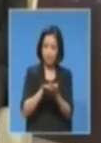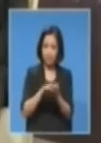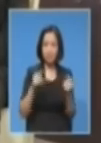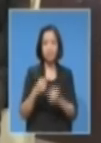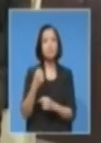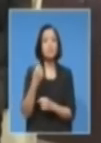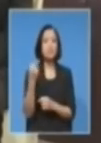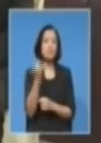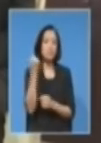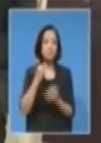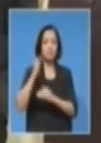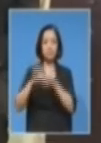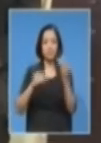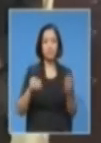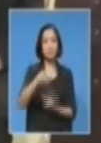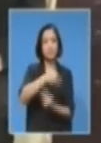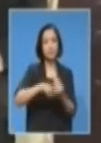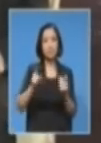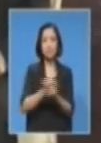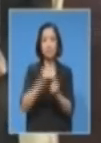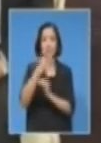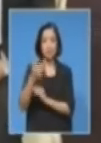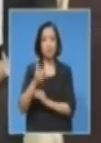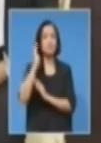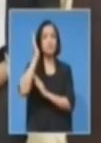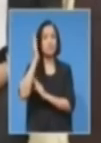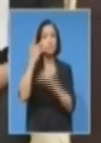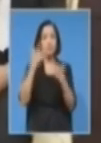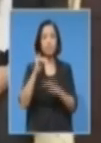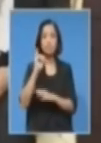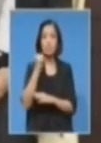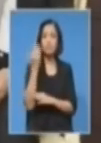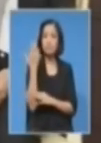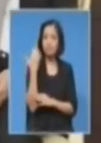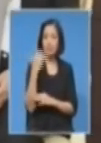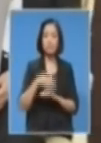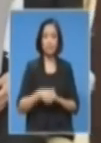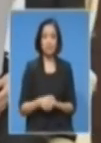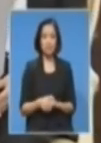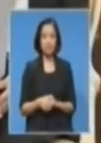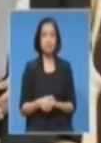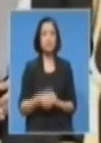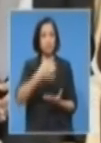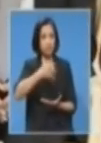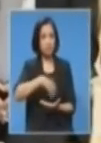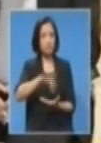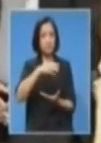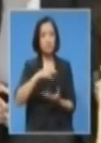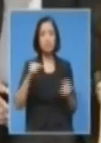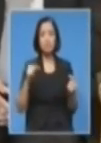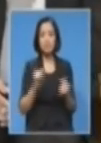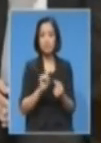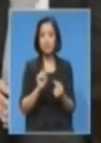นาเศรษฐกิจและสังคมแห่งชาติได้แถลงไปเมื่อวันจันทร์นะครับสิ่งที่แถลงไปคือได้เล่าให้ฟังว่าใน